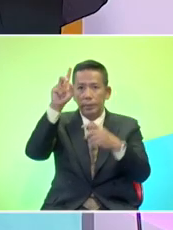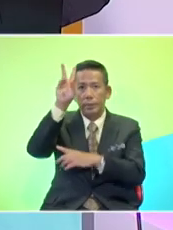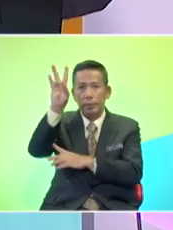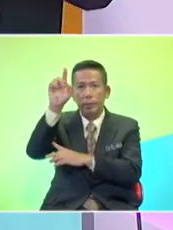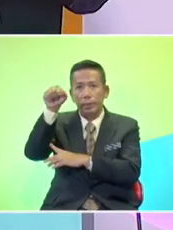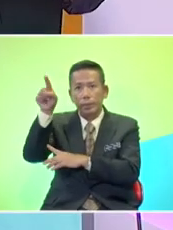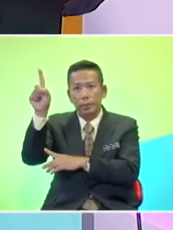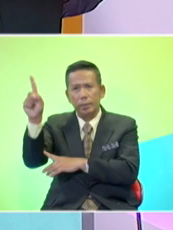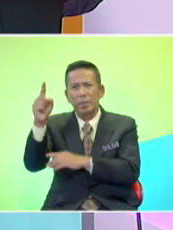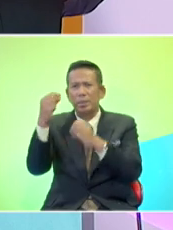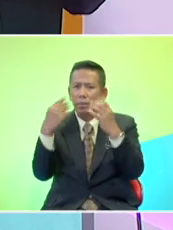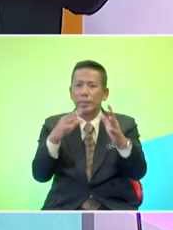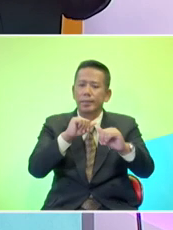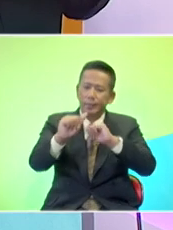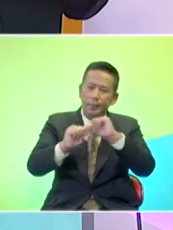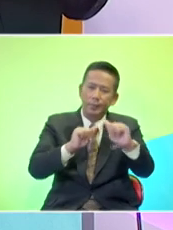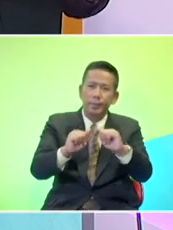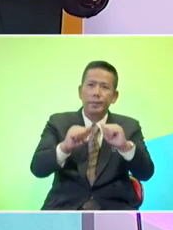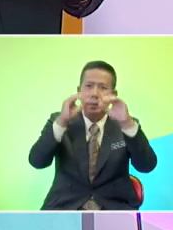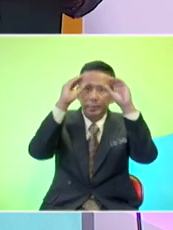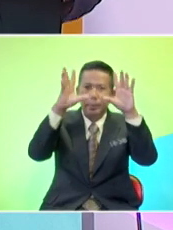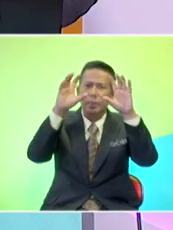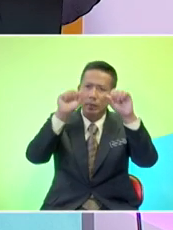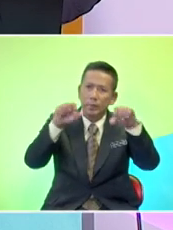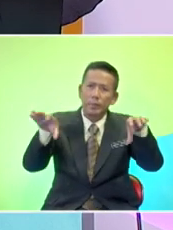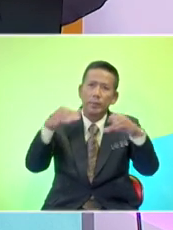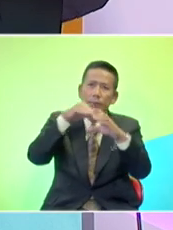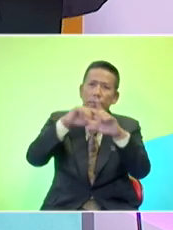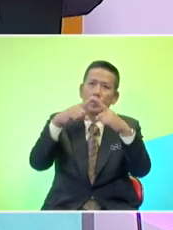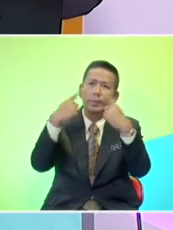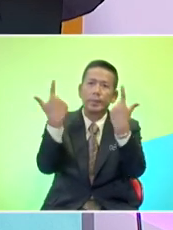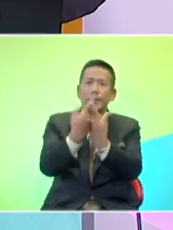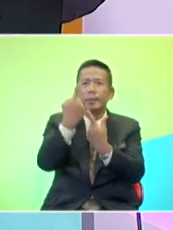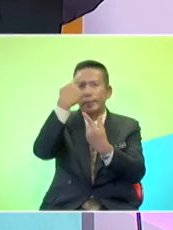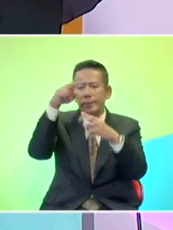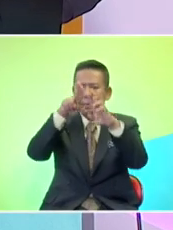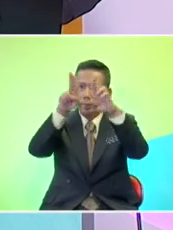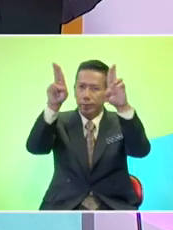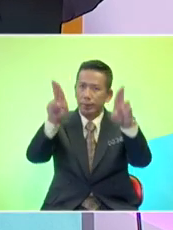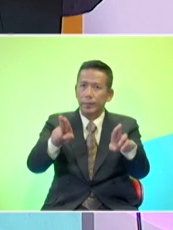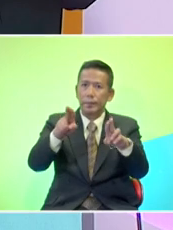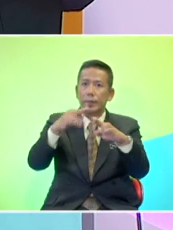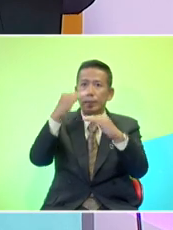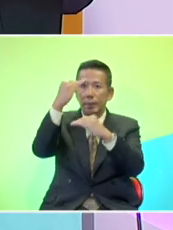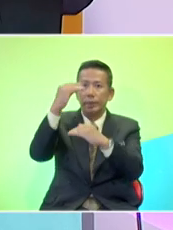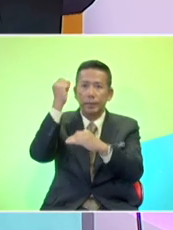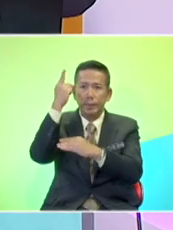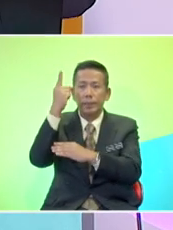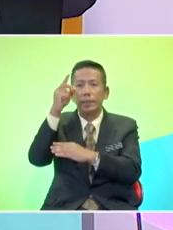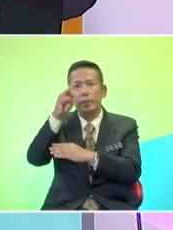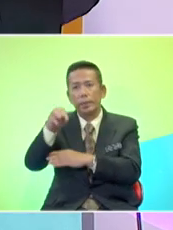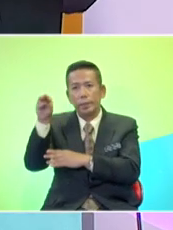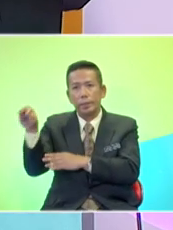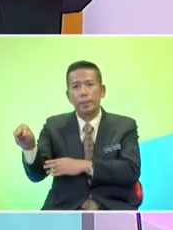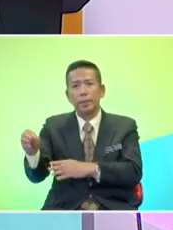banyak Activity yang COC Gua boleh ada kan dalam kelas yang mana untuk menguji tahap kefarmaan murid pada tajuk tujuh poin